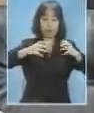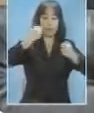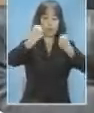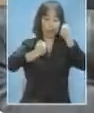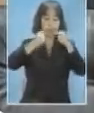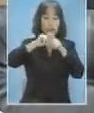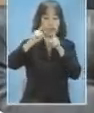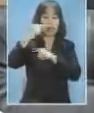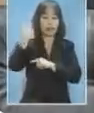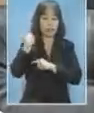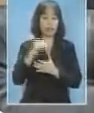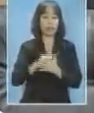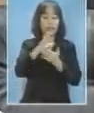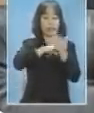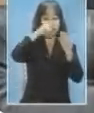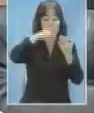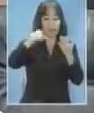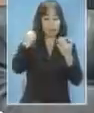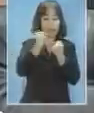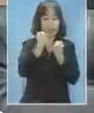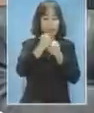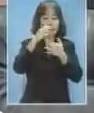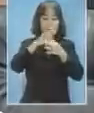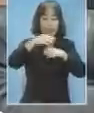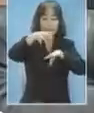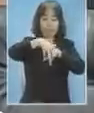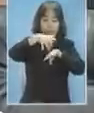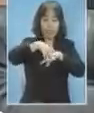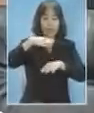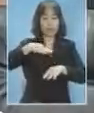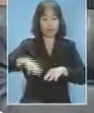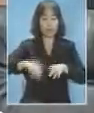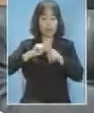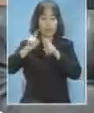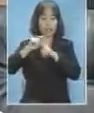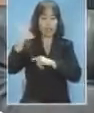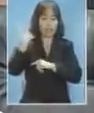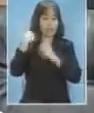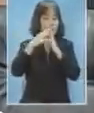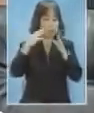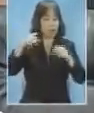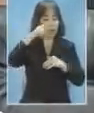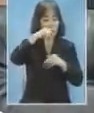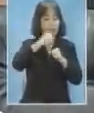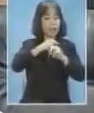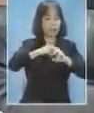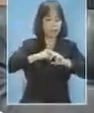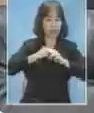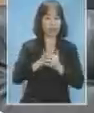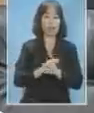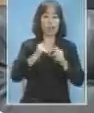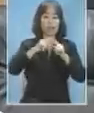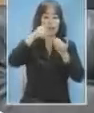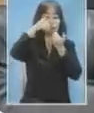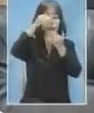วนอะไรเรามีฐานการผลิตในด้านของสิ่งทอเครื่องนุ่งห่มเรามีฐานการผลิตมากมายตลาดที่เราจำเป็น